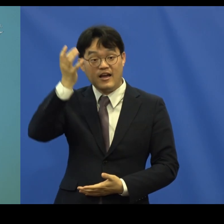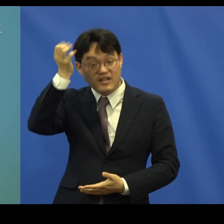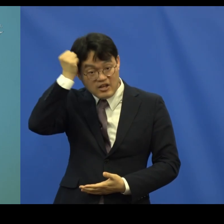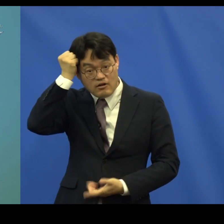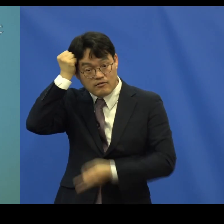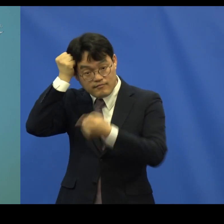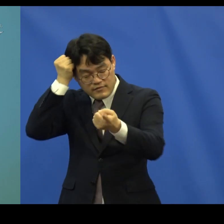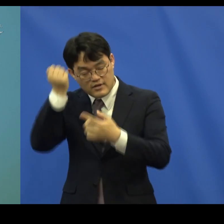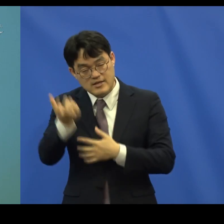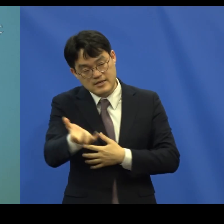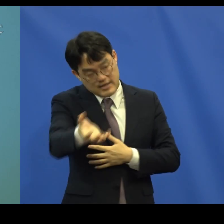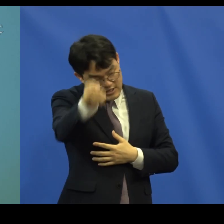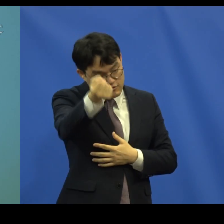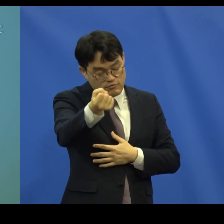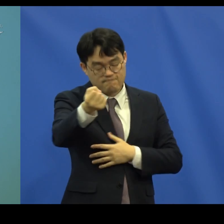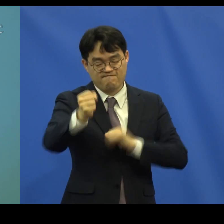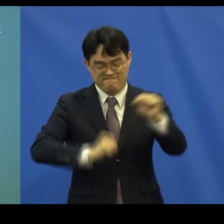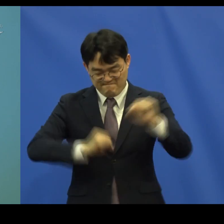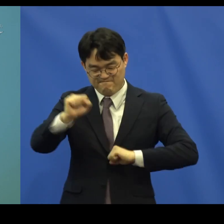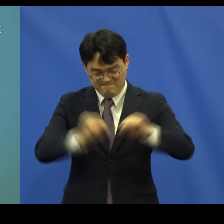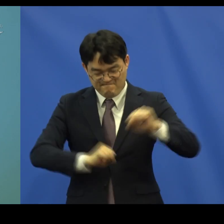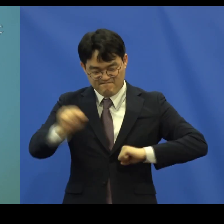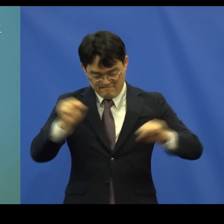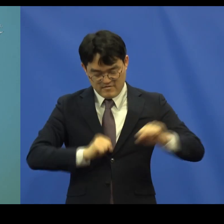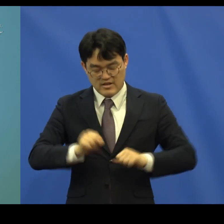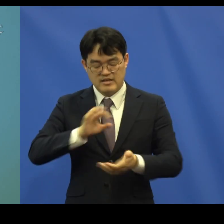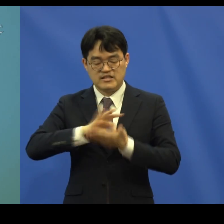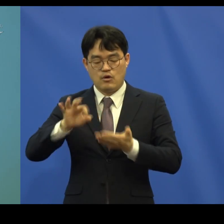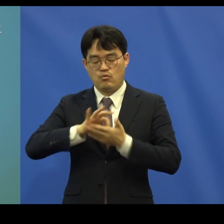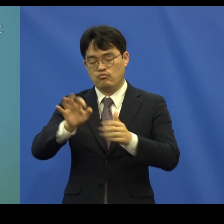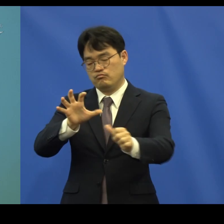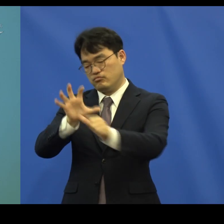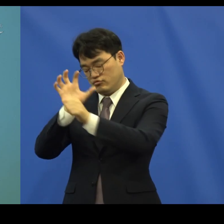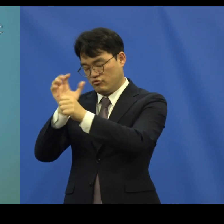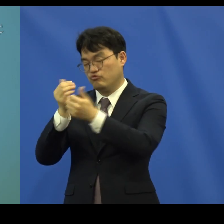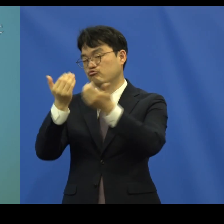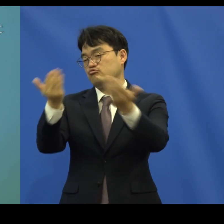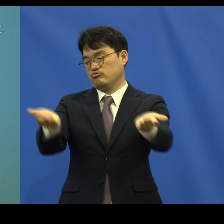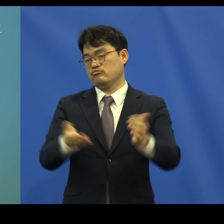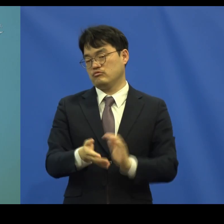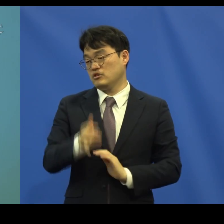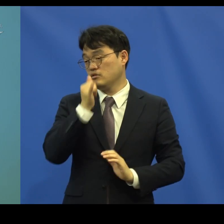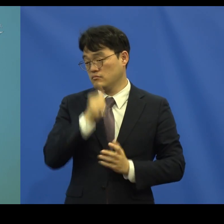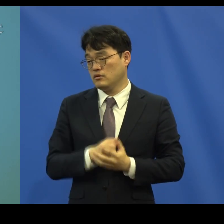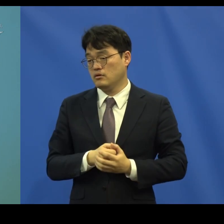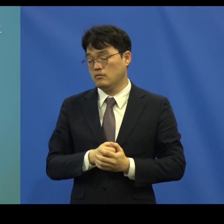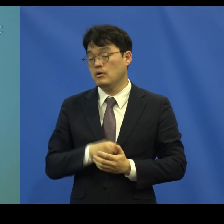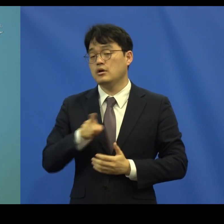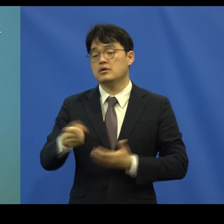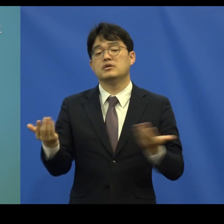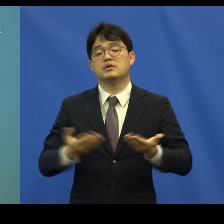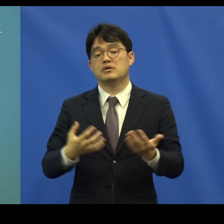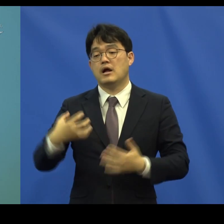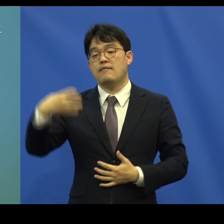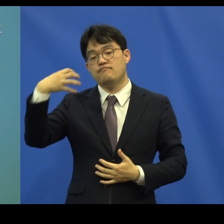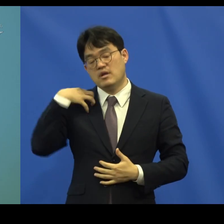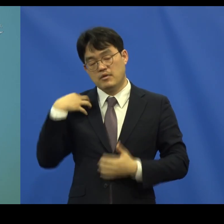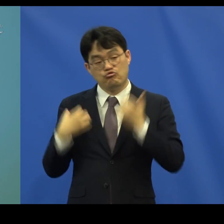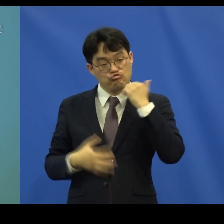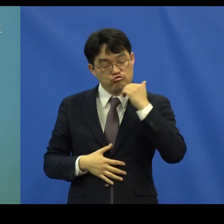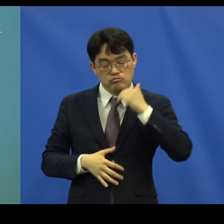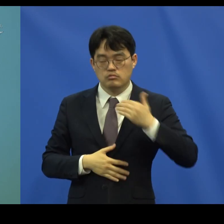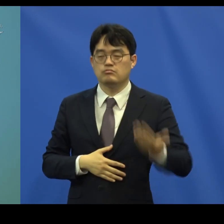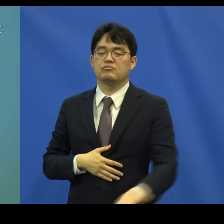됩니다. 자, 이 일을 누가 하시느냐? 결국은 우리가 할 수 있는 거예요, 아니에요? 여러분, 에스겔이 본 환상이